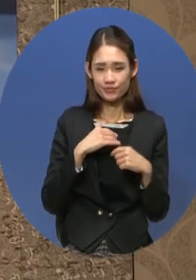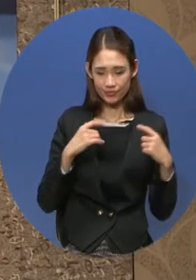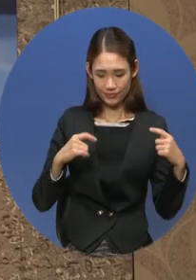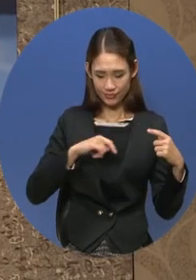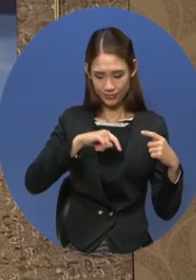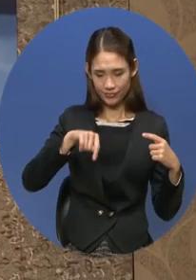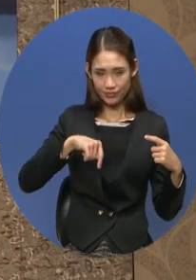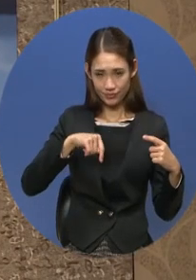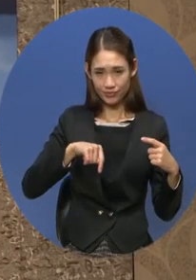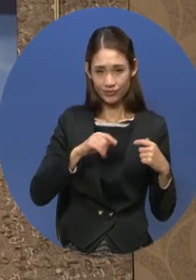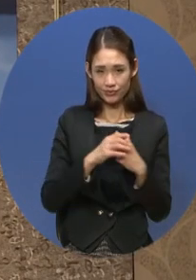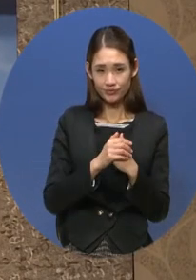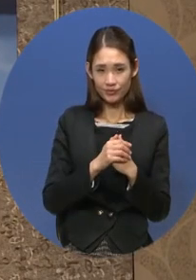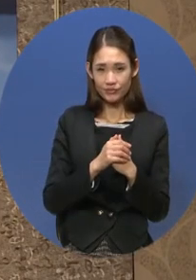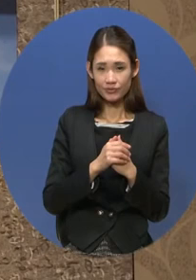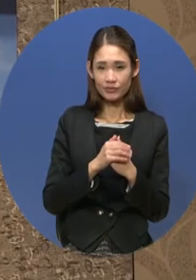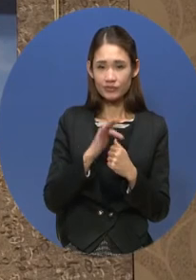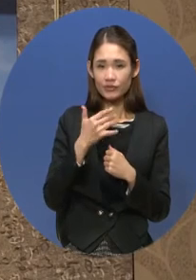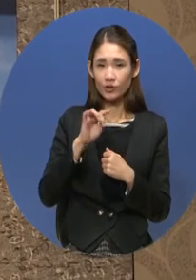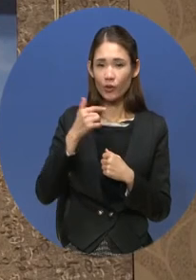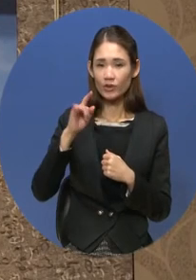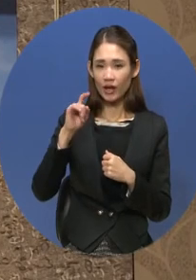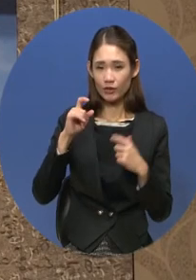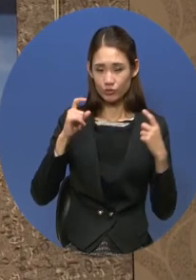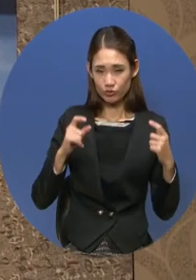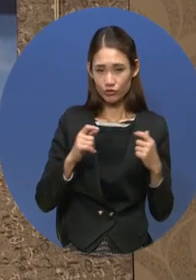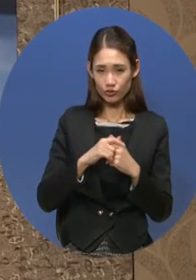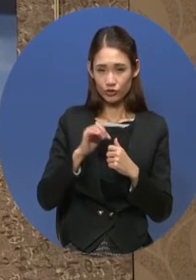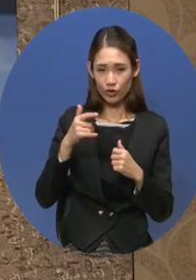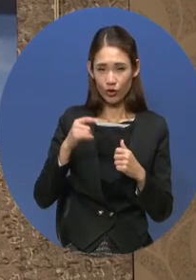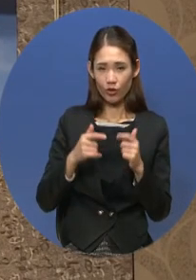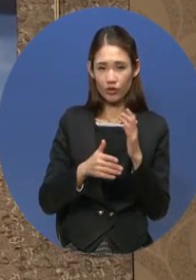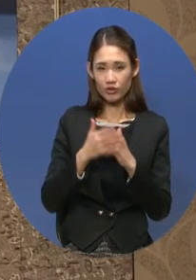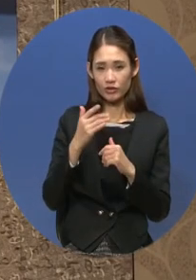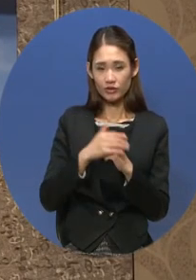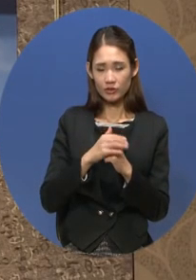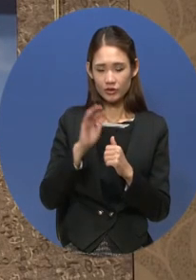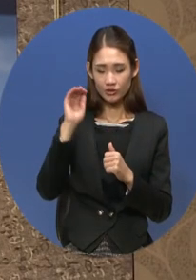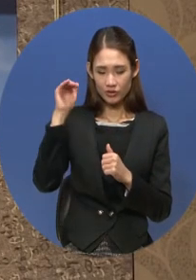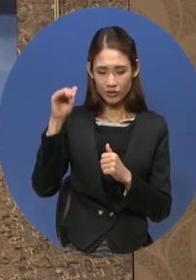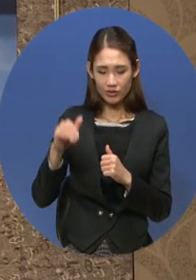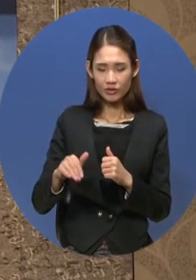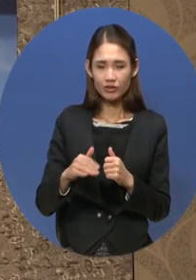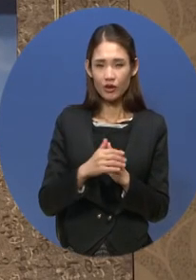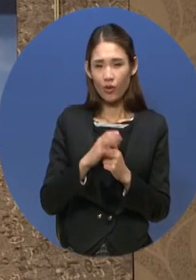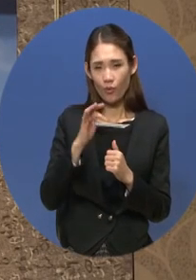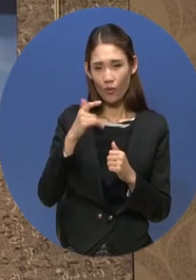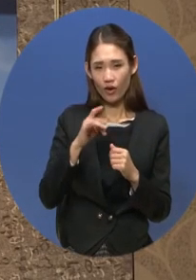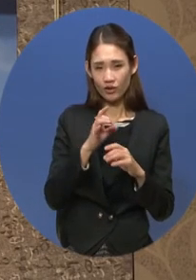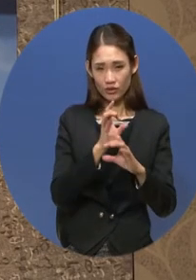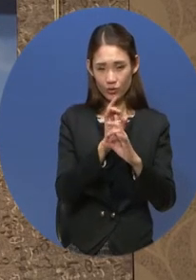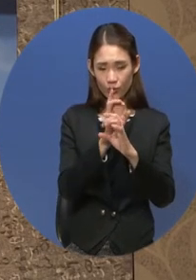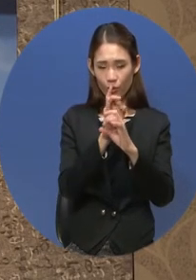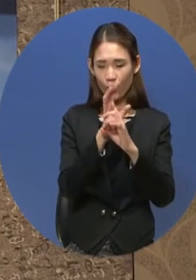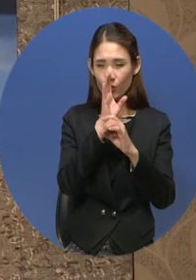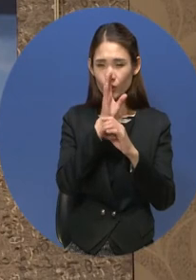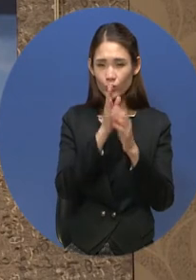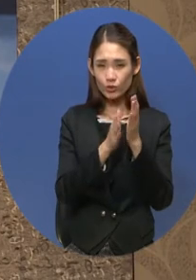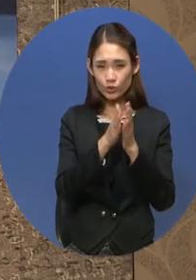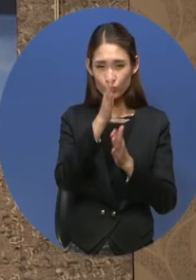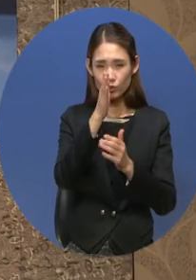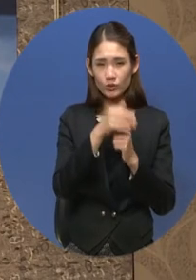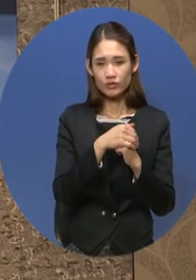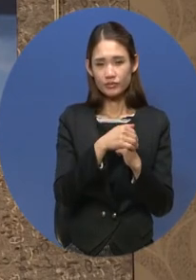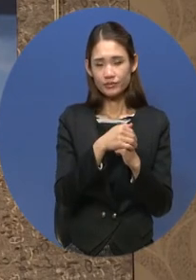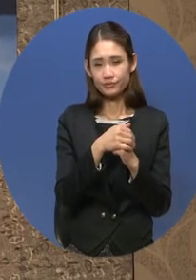지역구가 동남구에 있어요. 그래서 네. 천안시에 그 낙후된 이제 원도심이라고 하죠. 네. 원도심이에요.